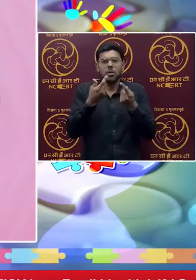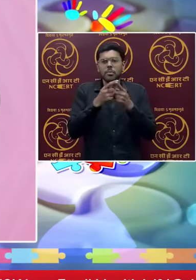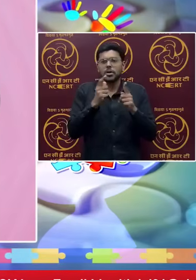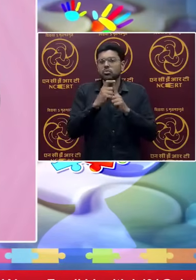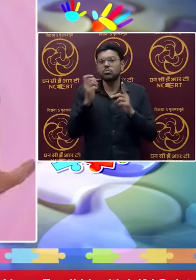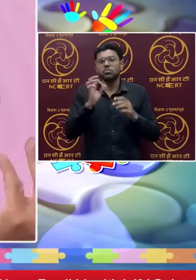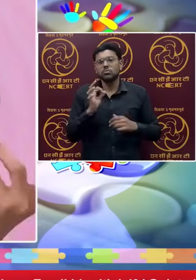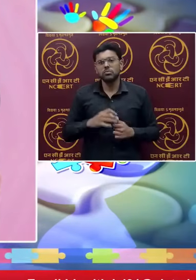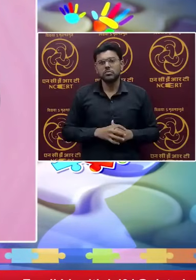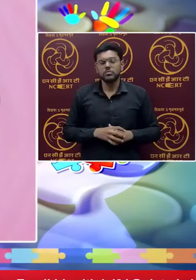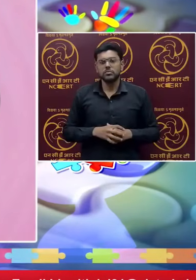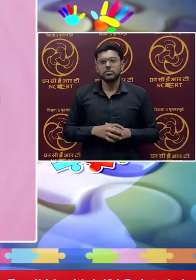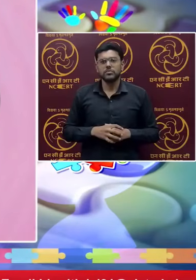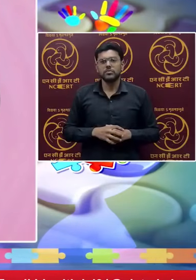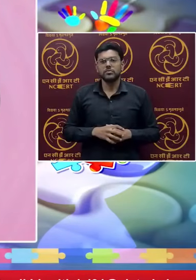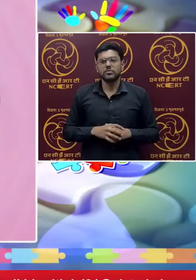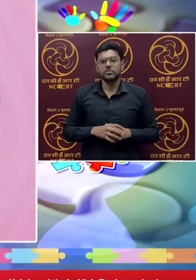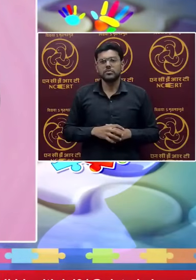करेंगे.